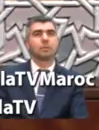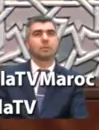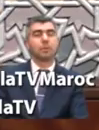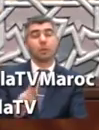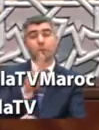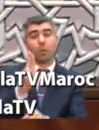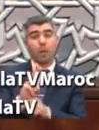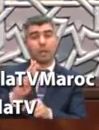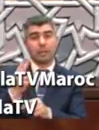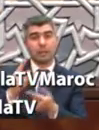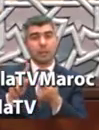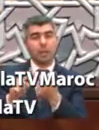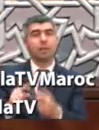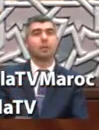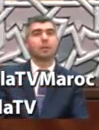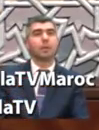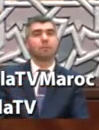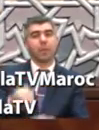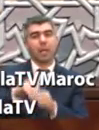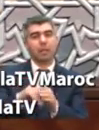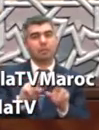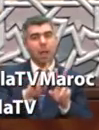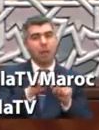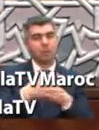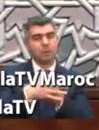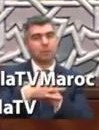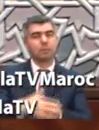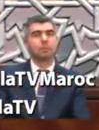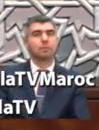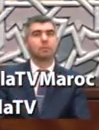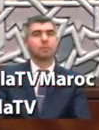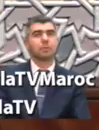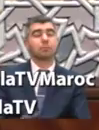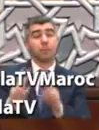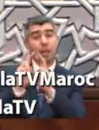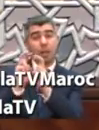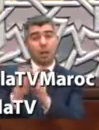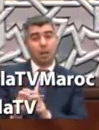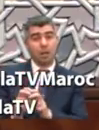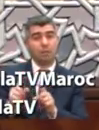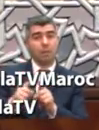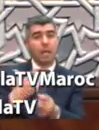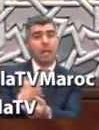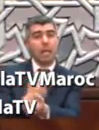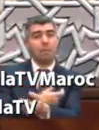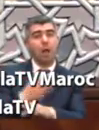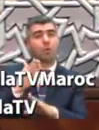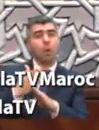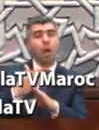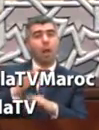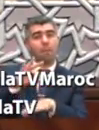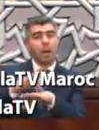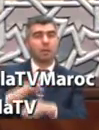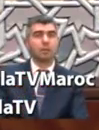السؤال الثاني في هذا القطاع لفريق التجمع الدستوري حول النقص الحاد في ماده الانسولين. تفضل